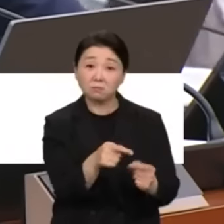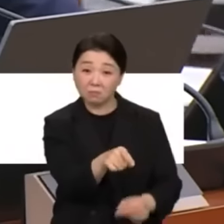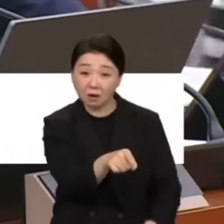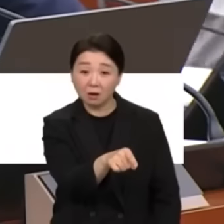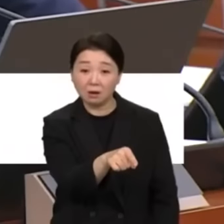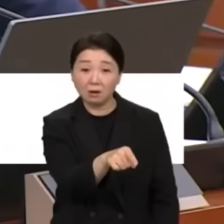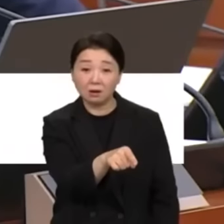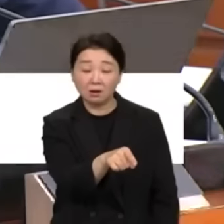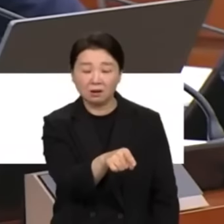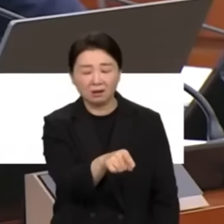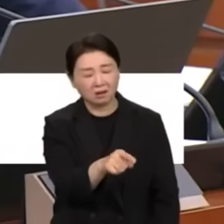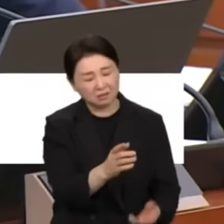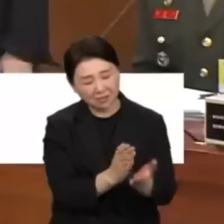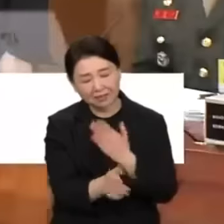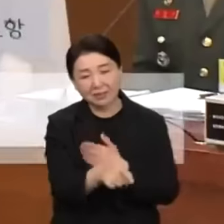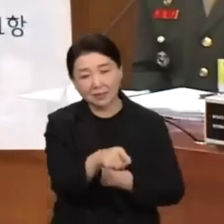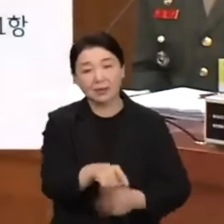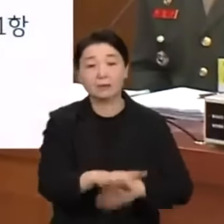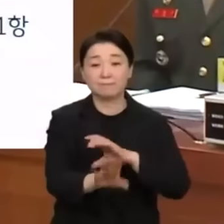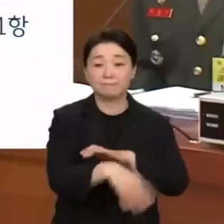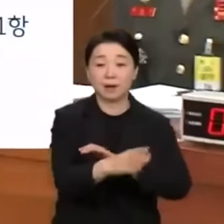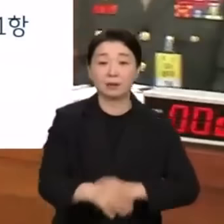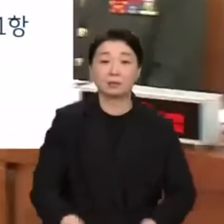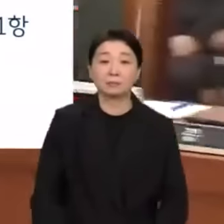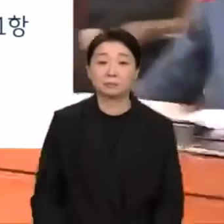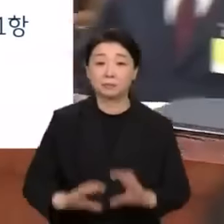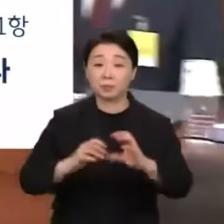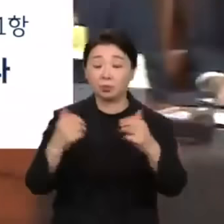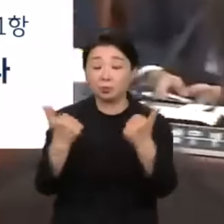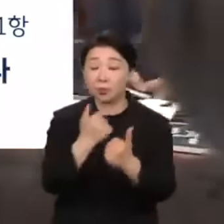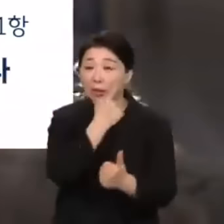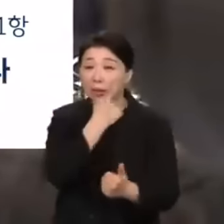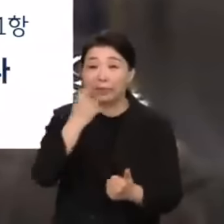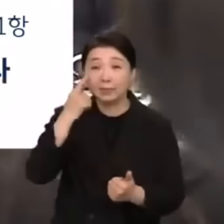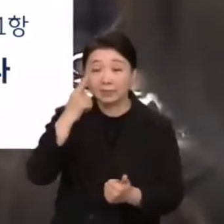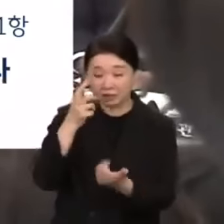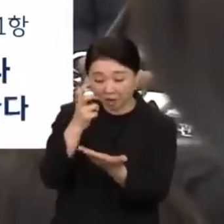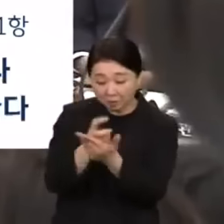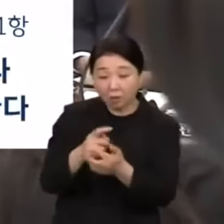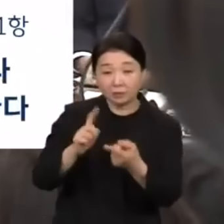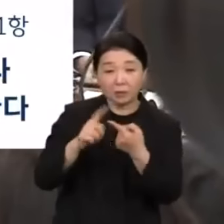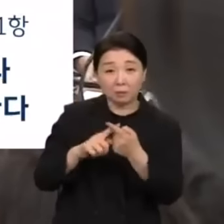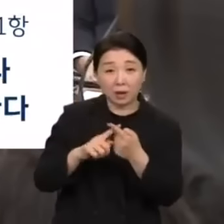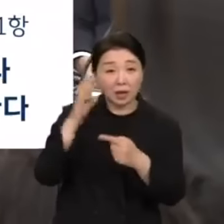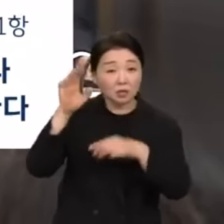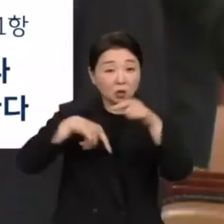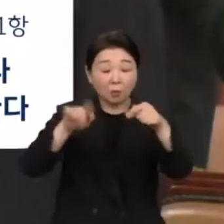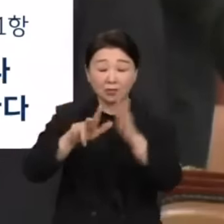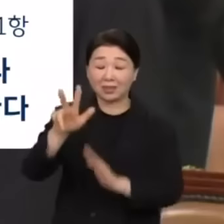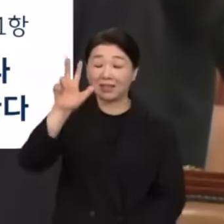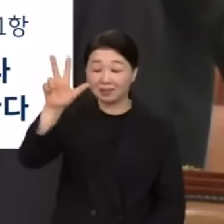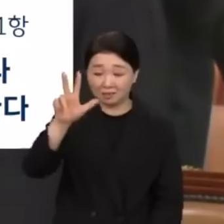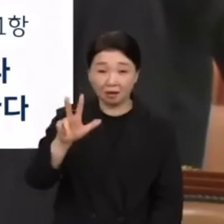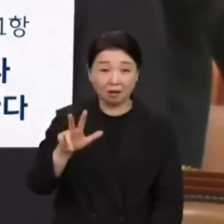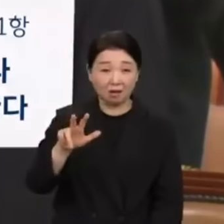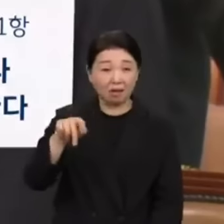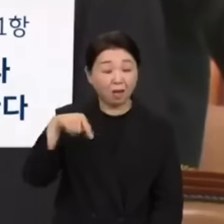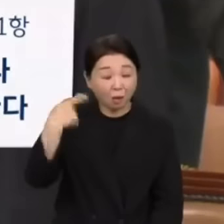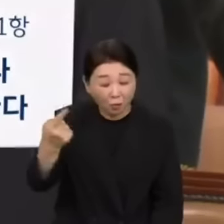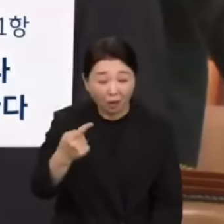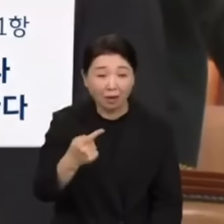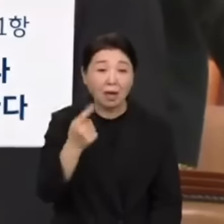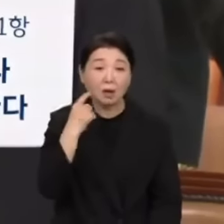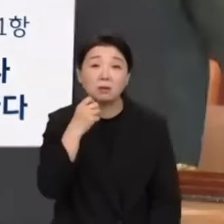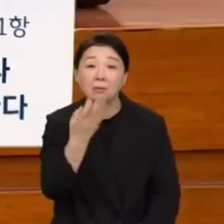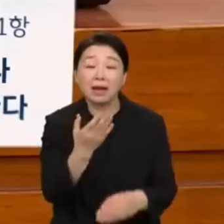것은 매우 부적절한 태도입니다. 국회 증언감정법에 따라 청문회에서 선서를 하고 위증할 경우 1년 이상 10년 이하 징역에